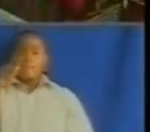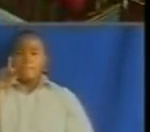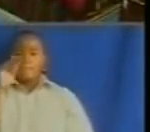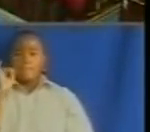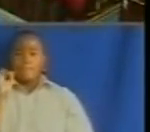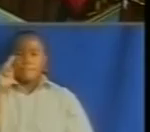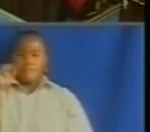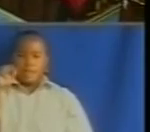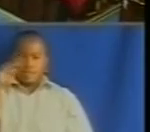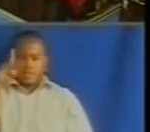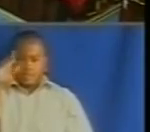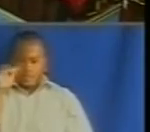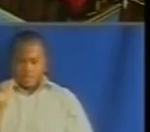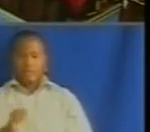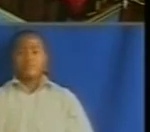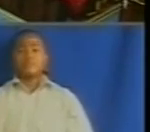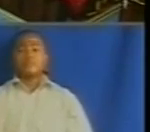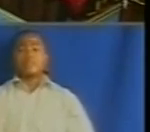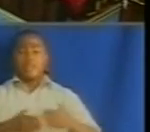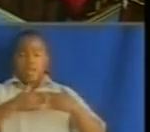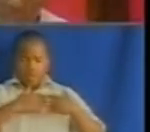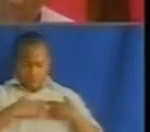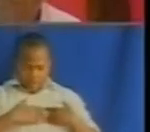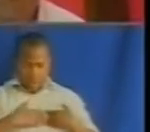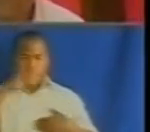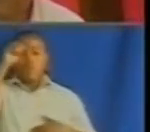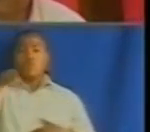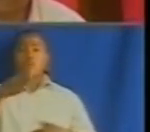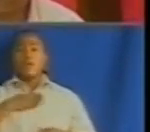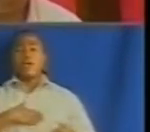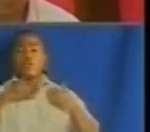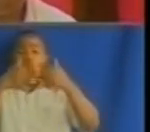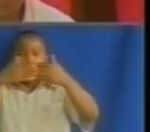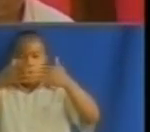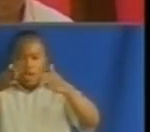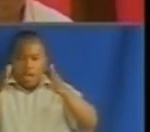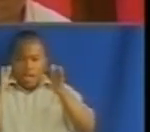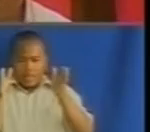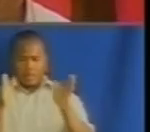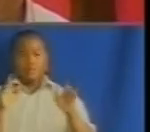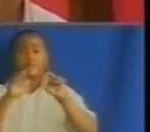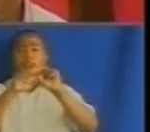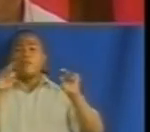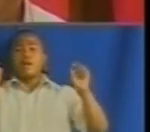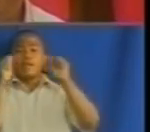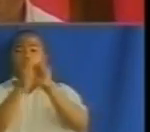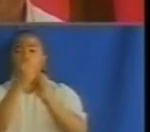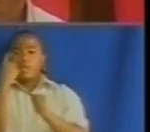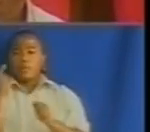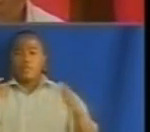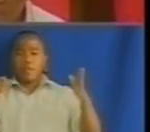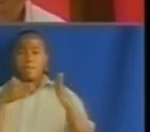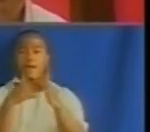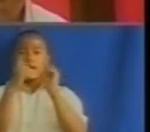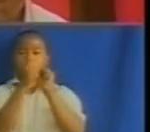Asante mwenyekiti, kura yangu ni ya wazi. Ibara ya 11 mpaka 19